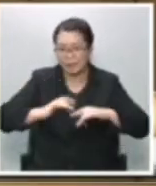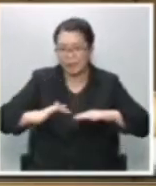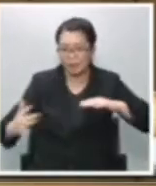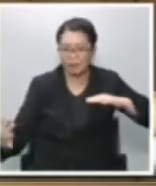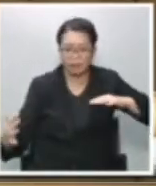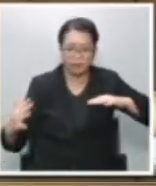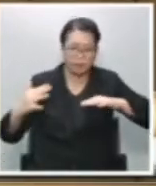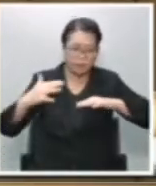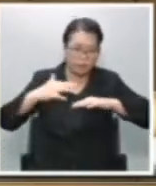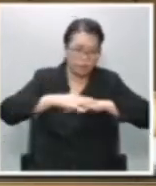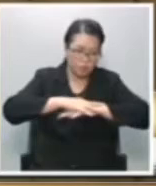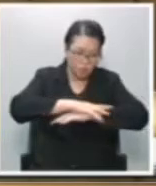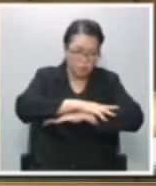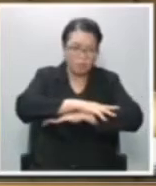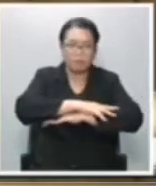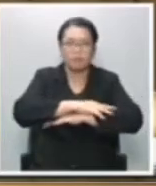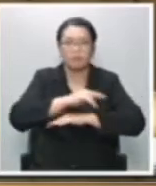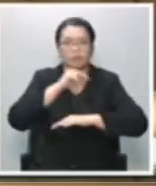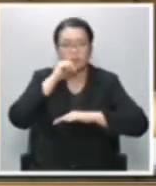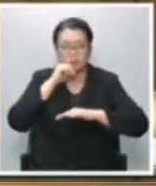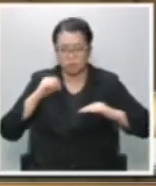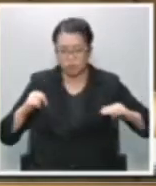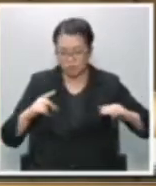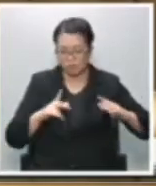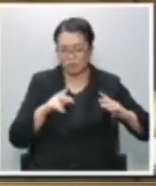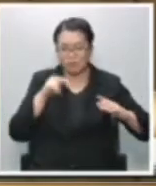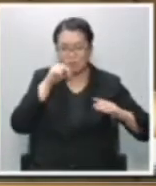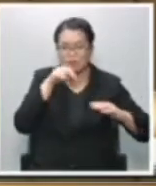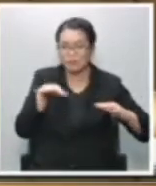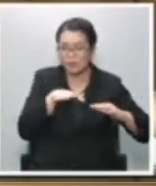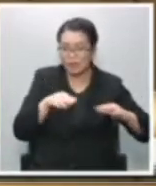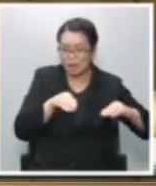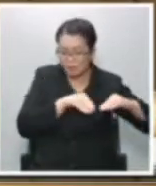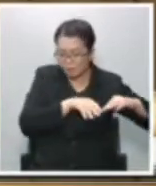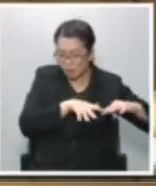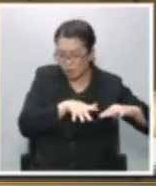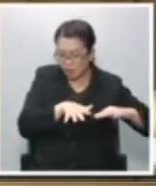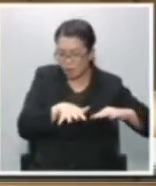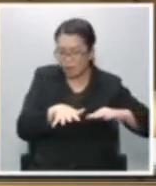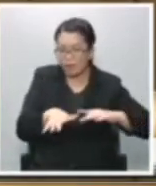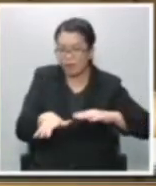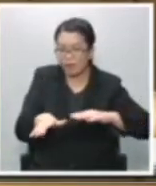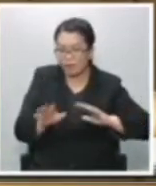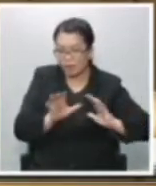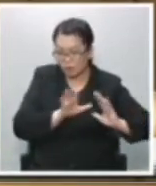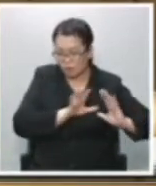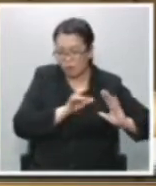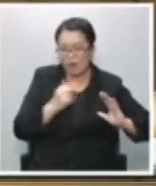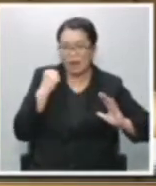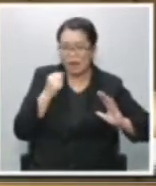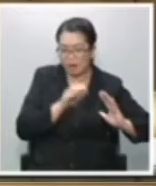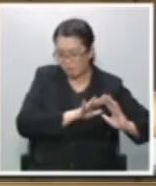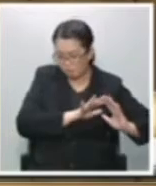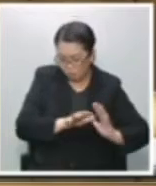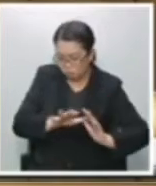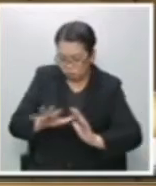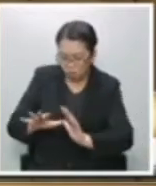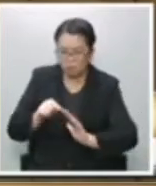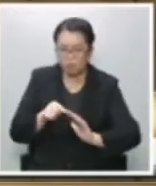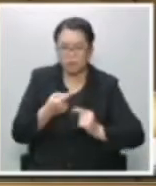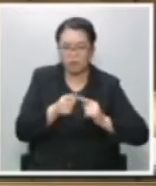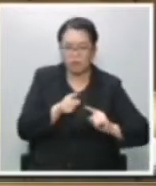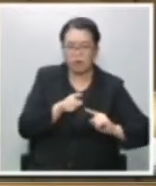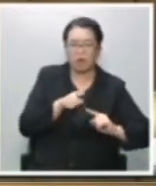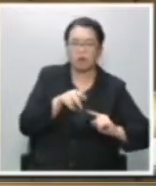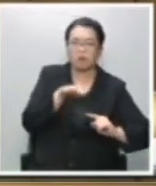ลามไปถึงตำบลที่สามแลนะครับที่จะต้องสูบไปทำน้ำประปาอย่างไรก็ตามในเรื่องนี้มีการประสาน